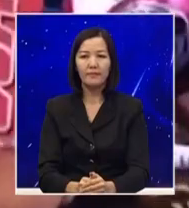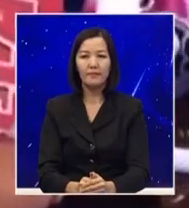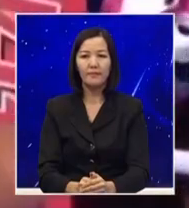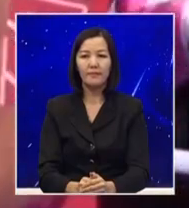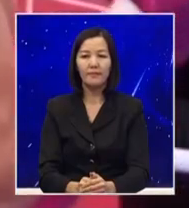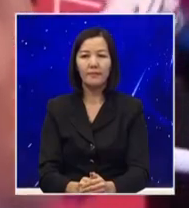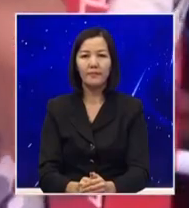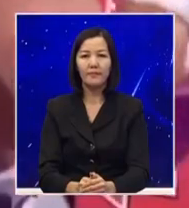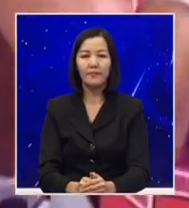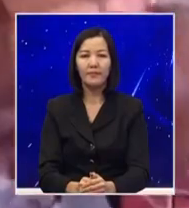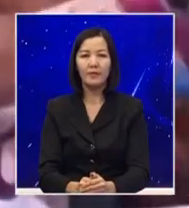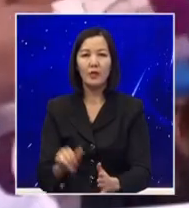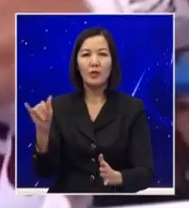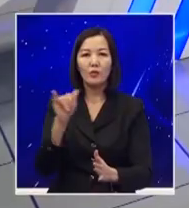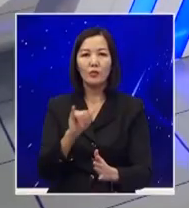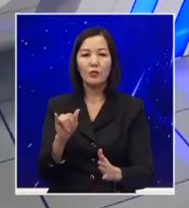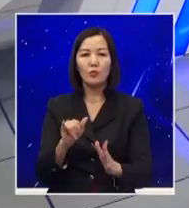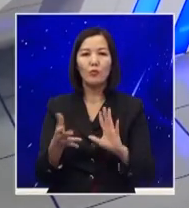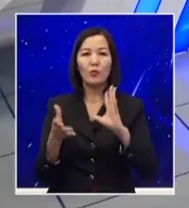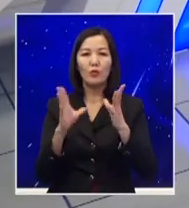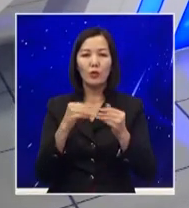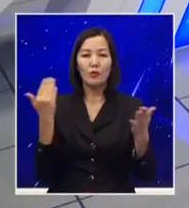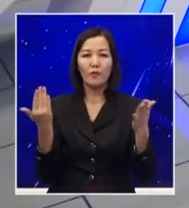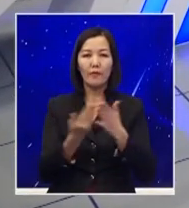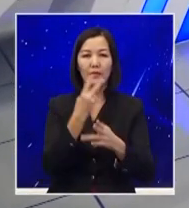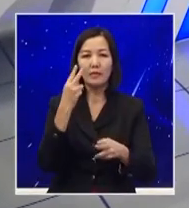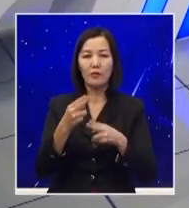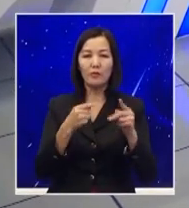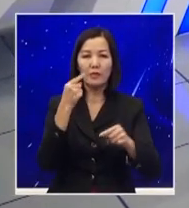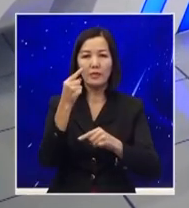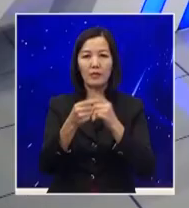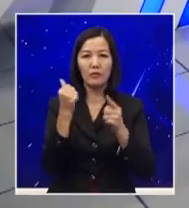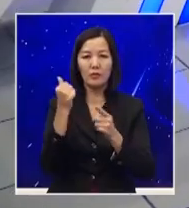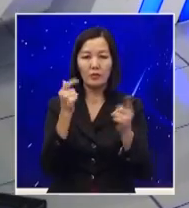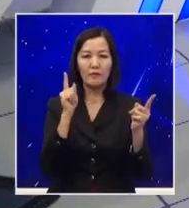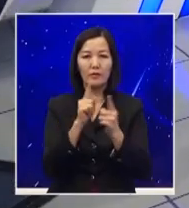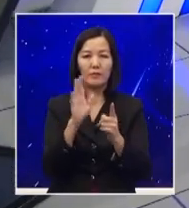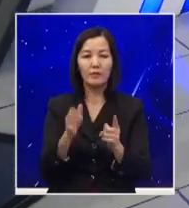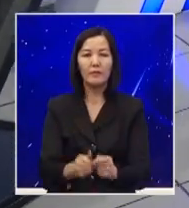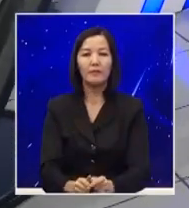На этом все. Спасибо за внимание. Всего доброго.